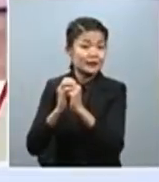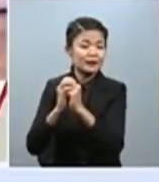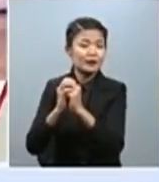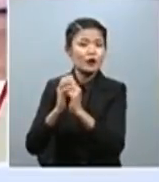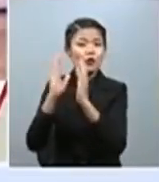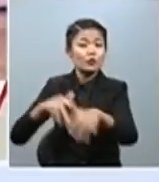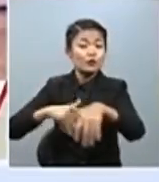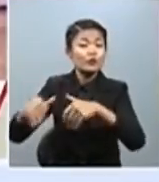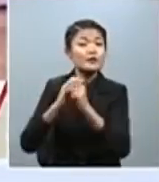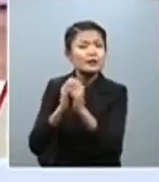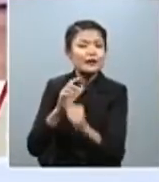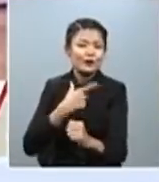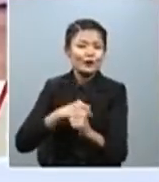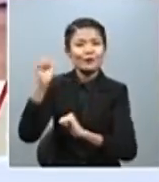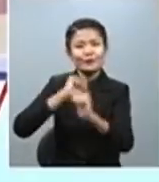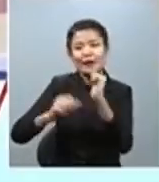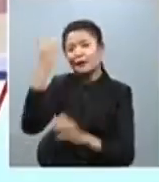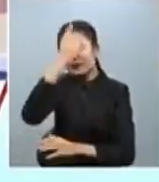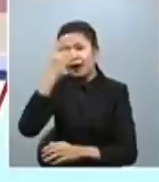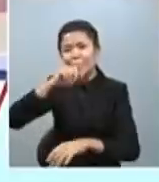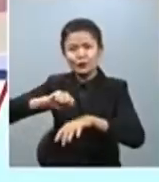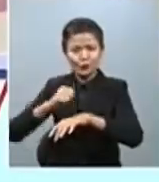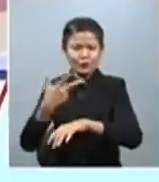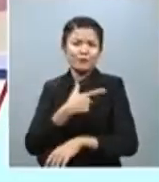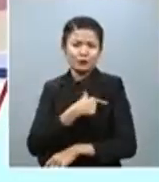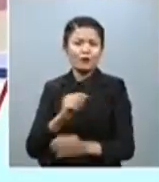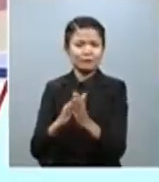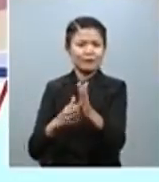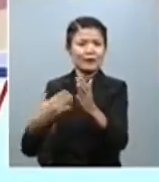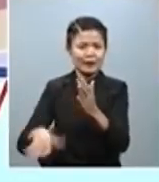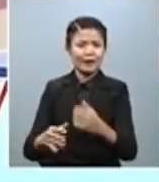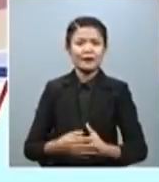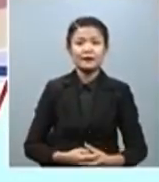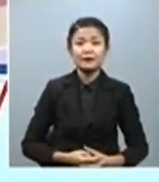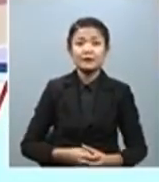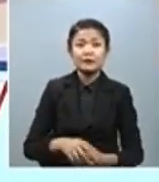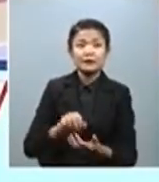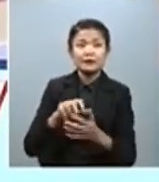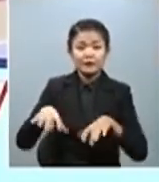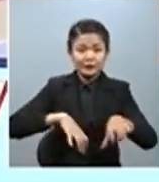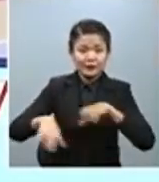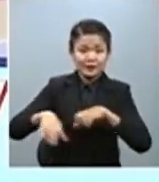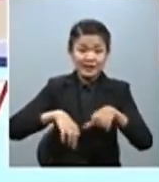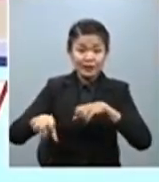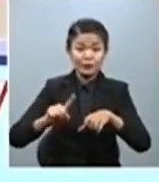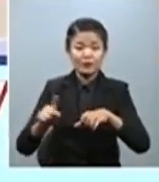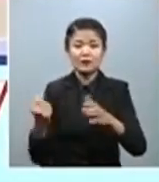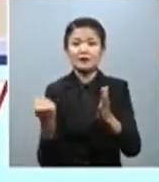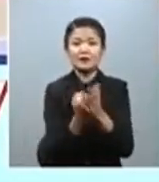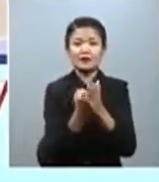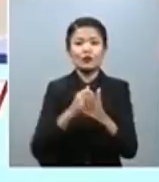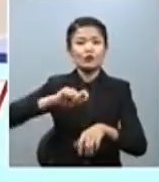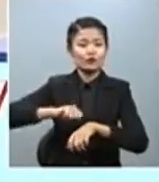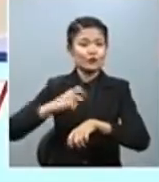ละครและชื่นชอบดารานักแสดงจากช่อง3มานานแล้วทั้งยังเป็นการบริหารจัดการลิขสิทธิ์ของละครช่อง3ให้ถูกต้องในประเทศ